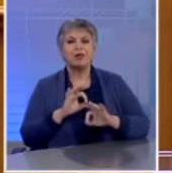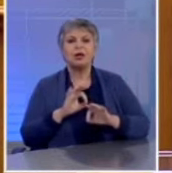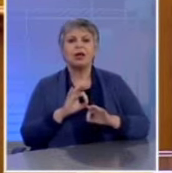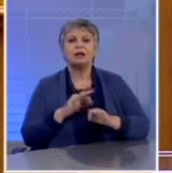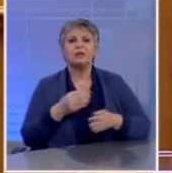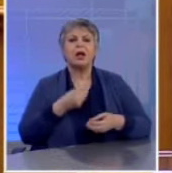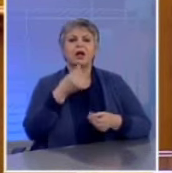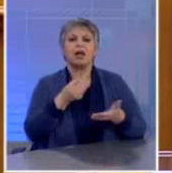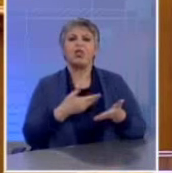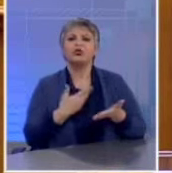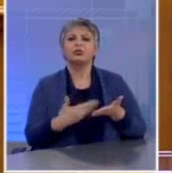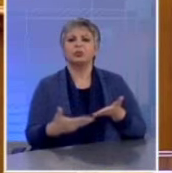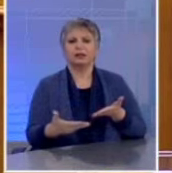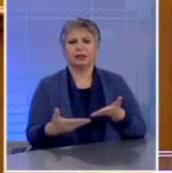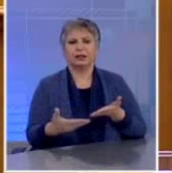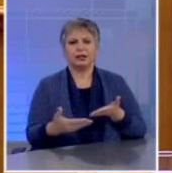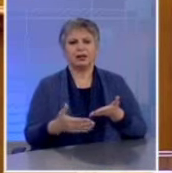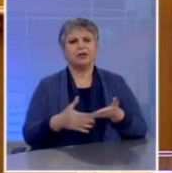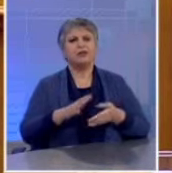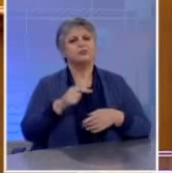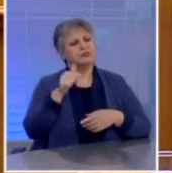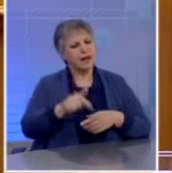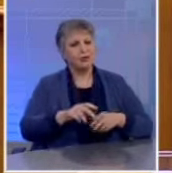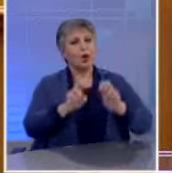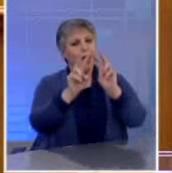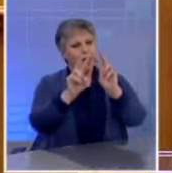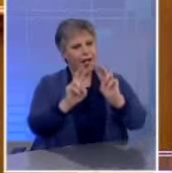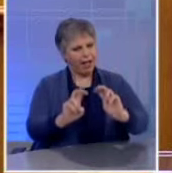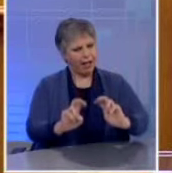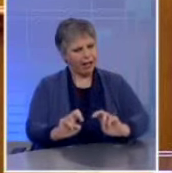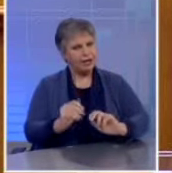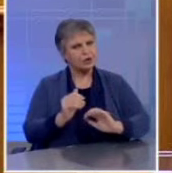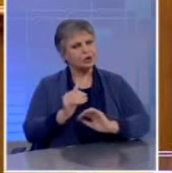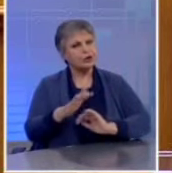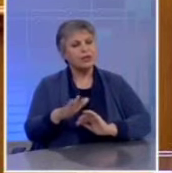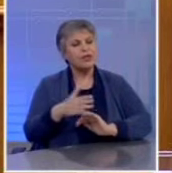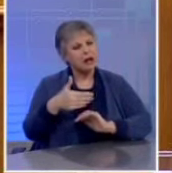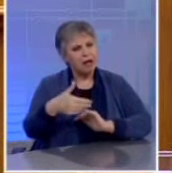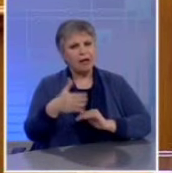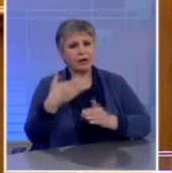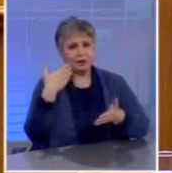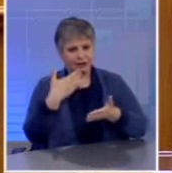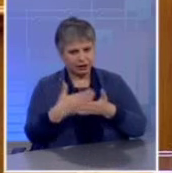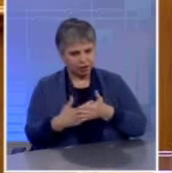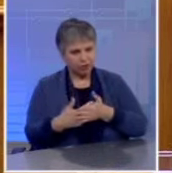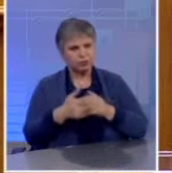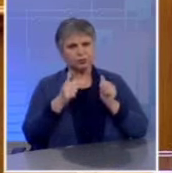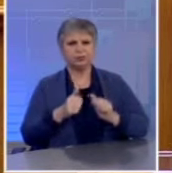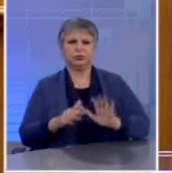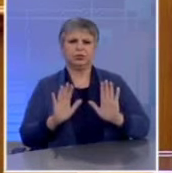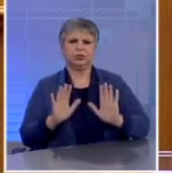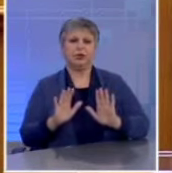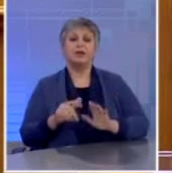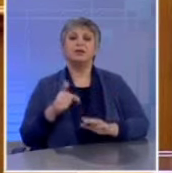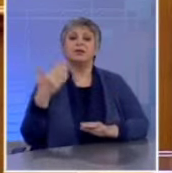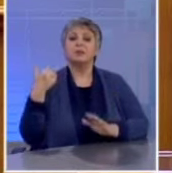ένας έλεγχος. Κάποια στιγμή φαντάζομαι ότι θα βγει στη δημοσιότητα. Τα στοιχεία μου είναι λίγο παλιότερα. Το 2013 μιλούσα